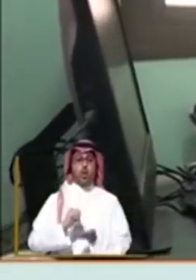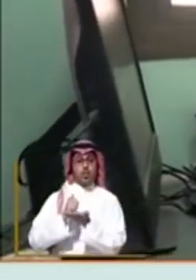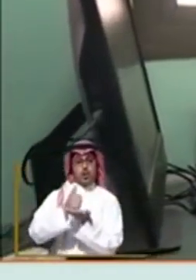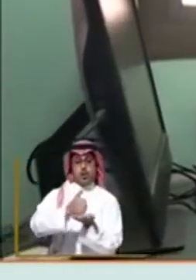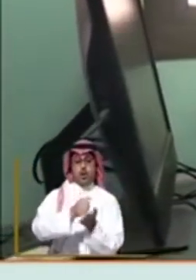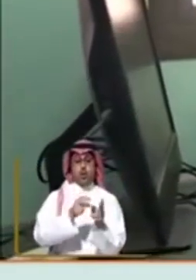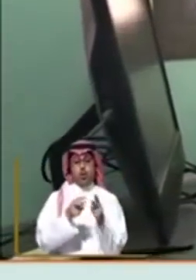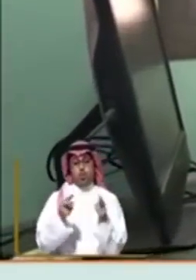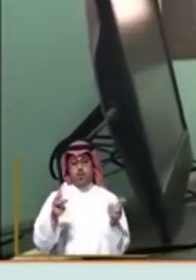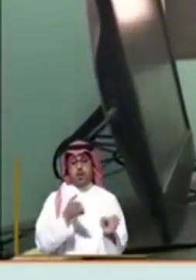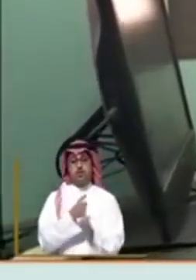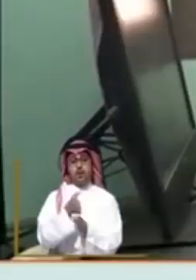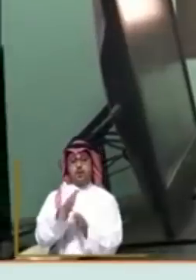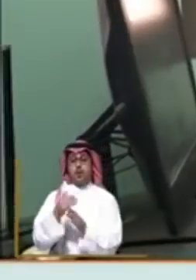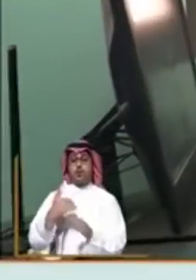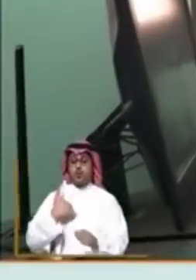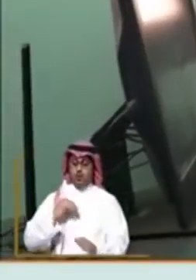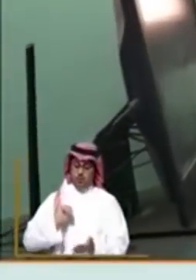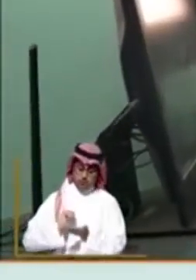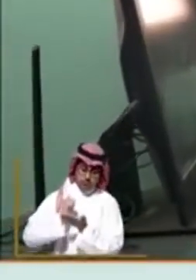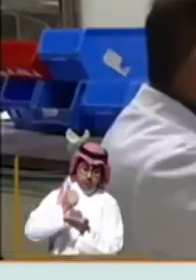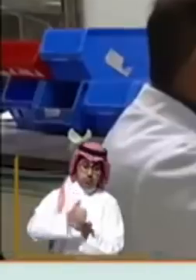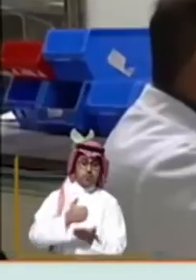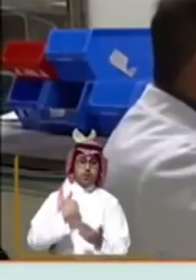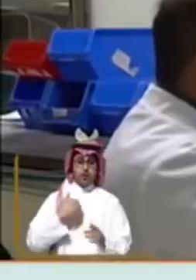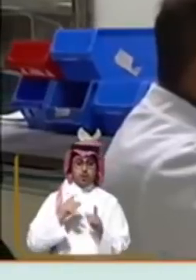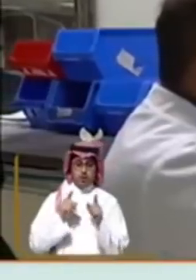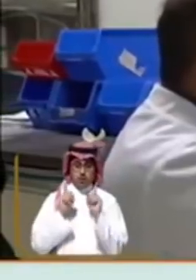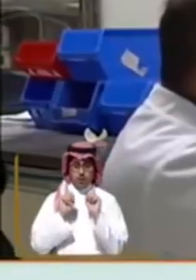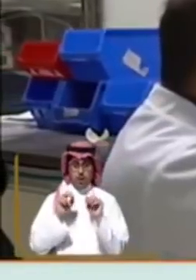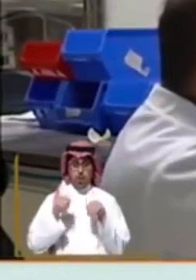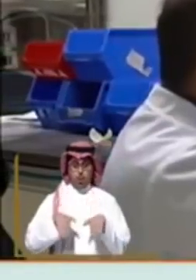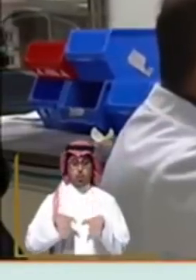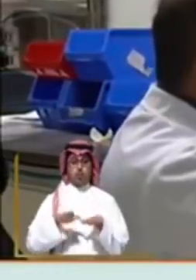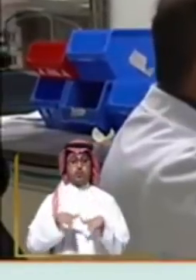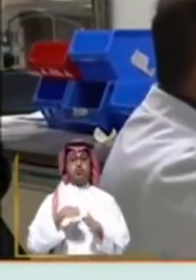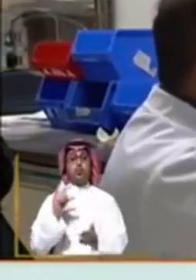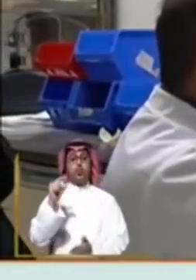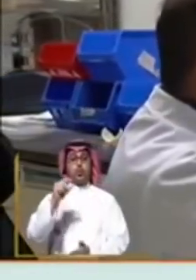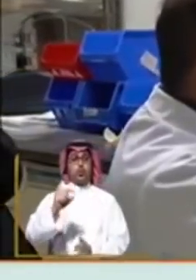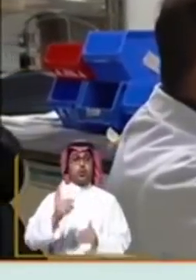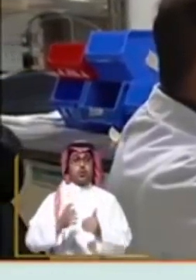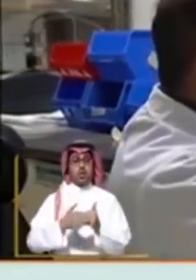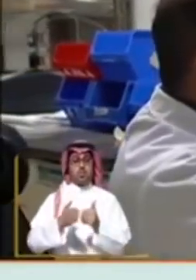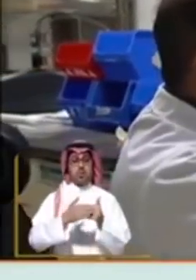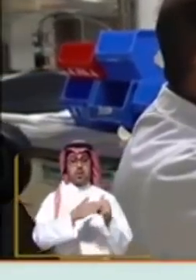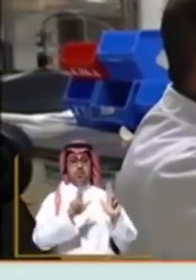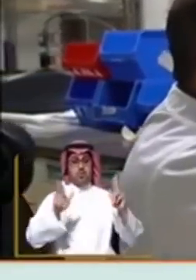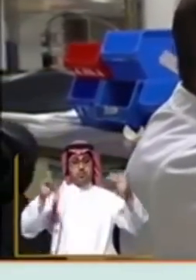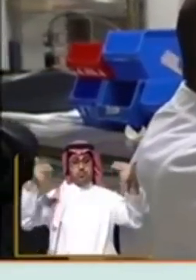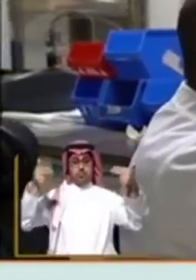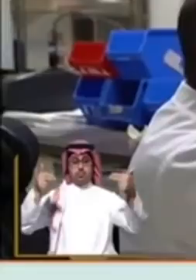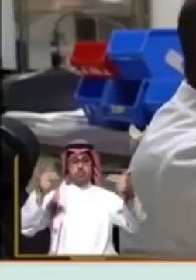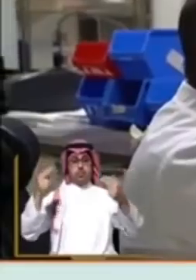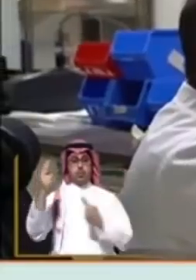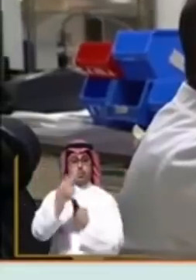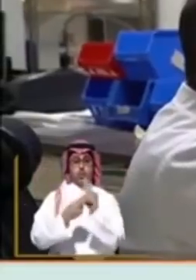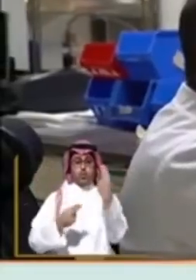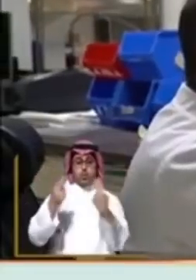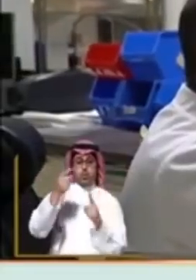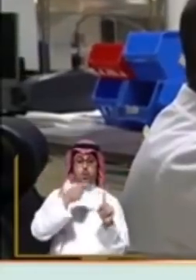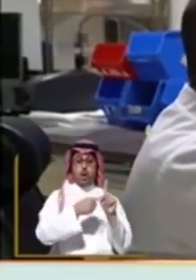مختلف التخصصات الطبية إسهاما من الجامعة في تكامل الخدمات الطبية والصحية في ظل